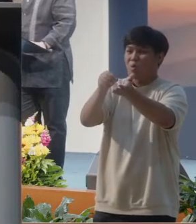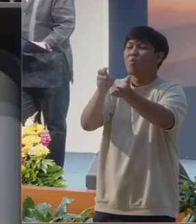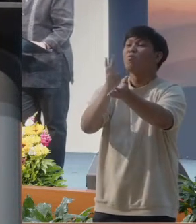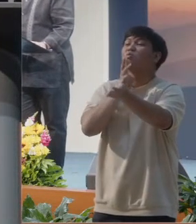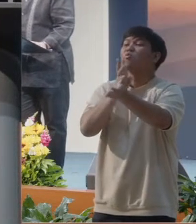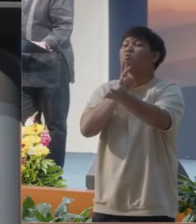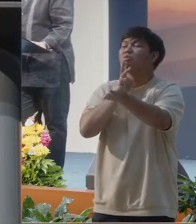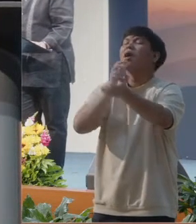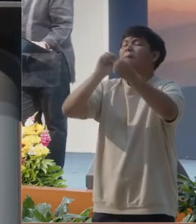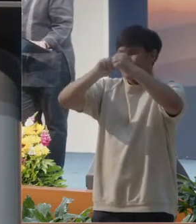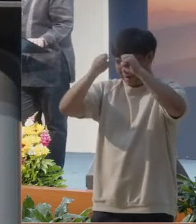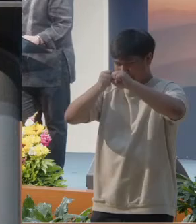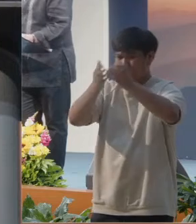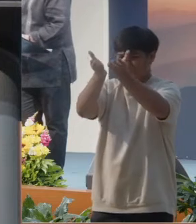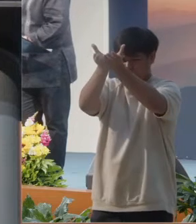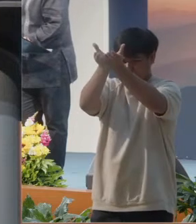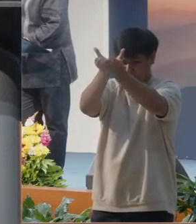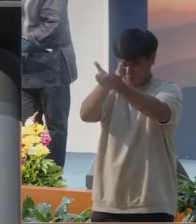tayo.